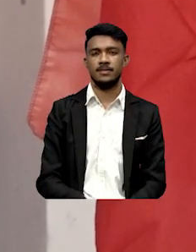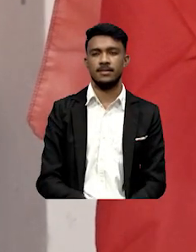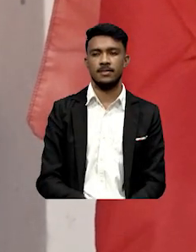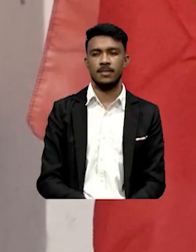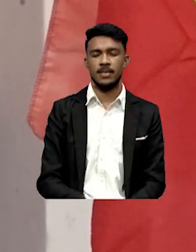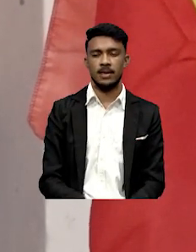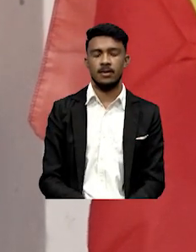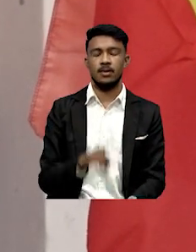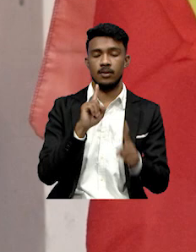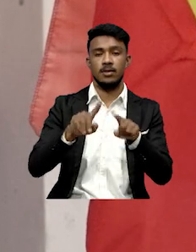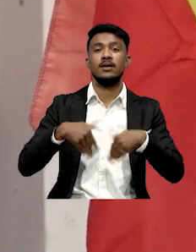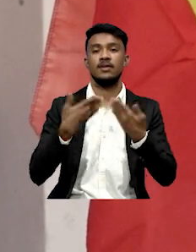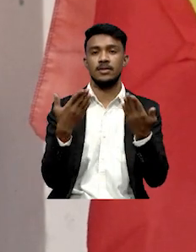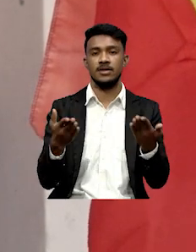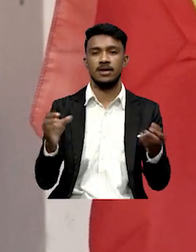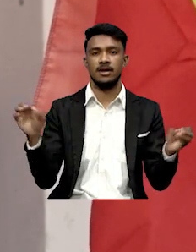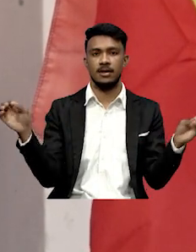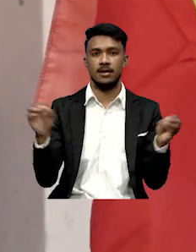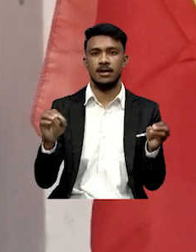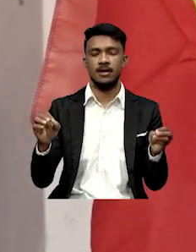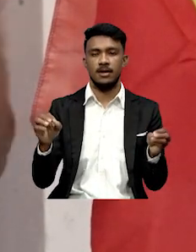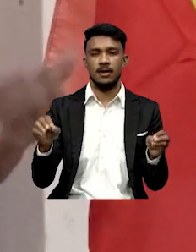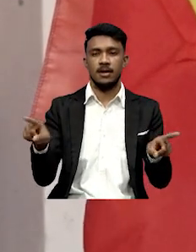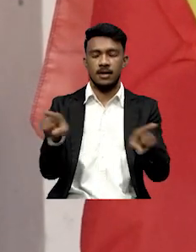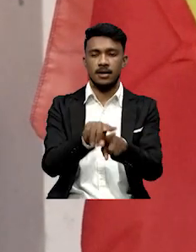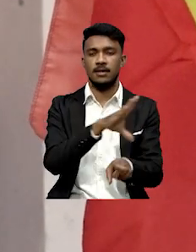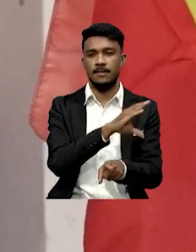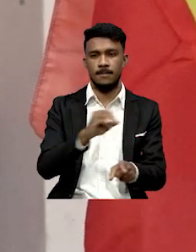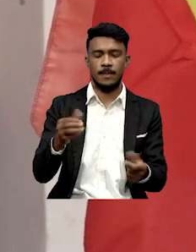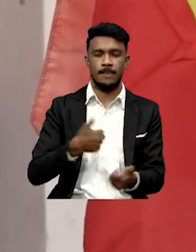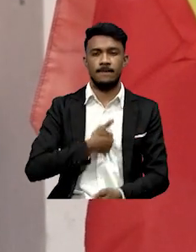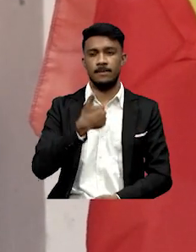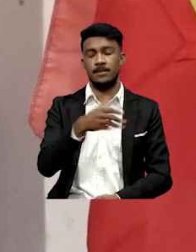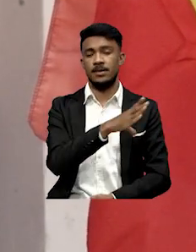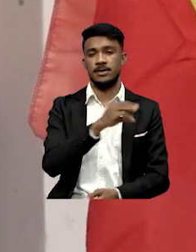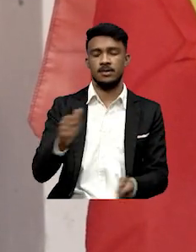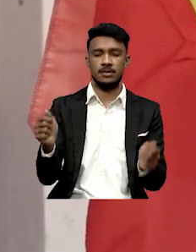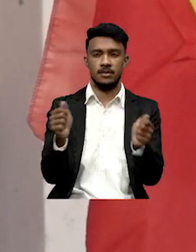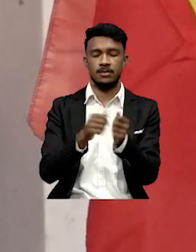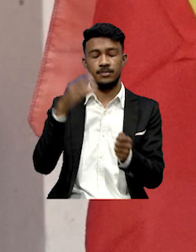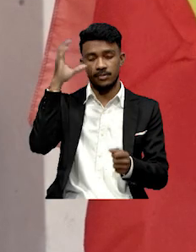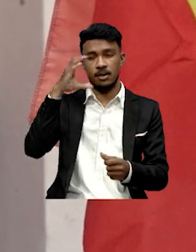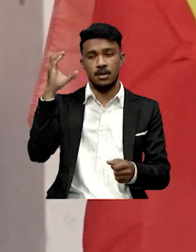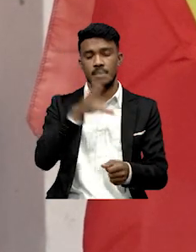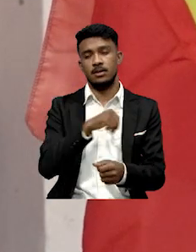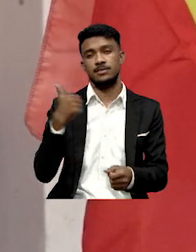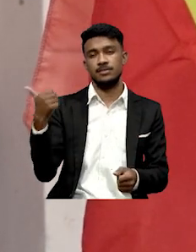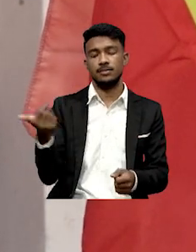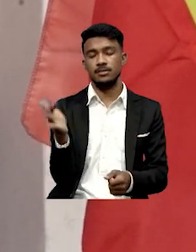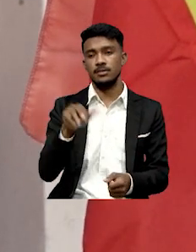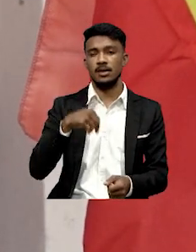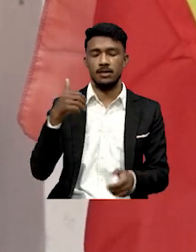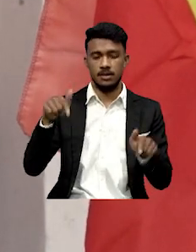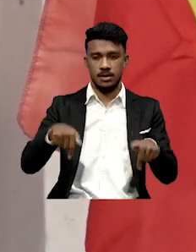hodi oisa, la interfere me be interdependencia, okuperasamo orum soberano si reservo ke la